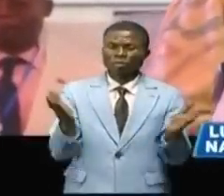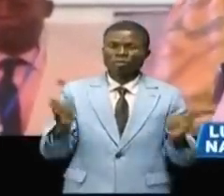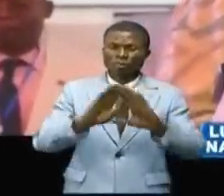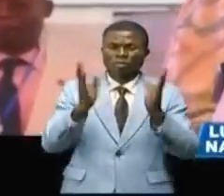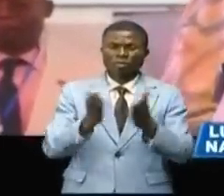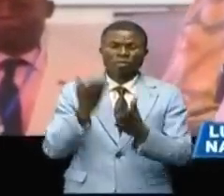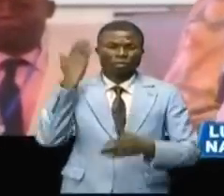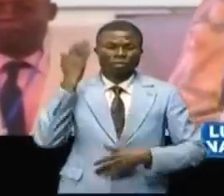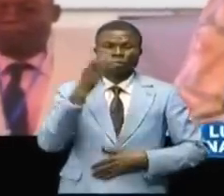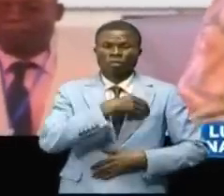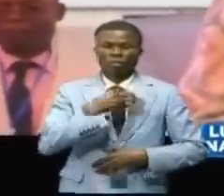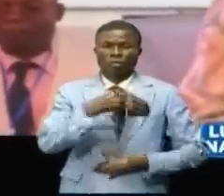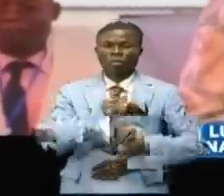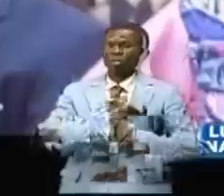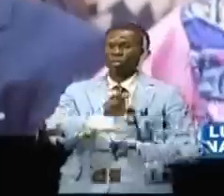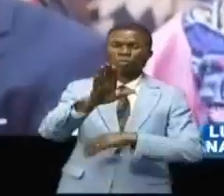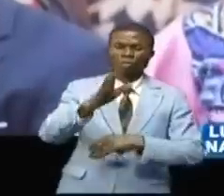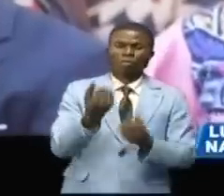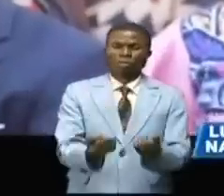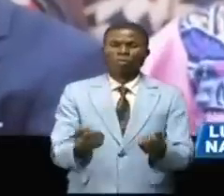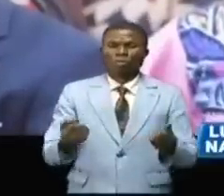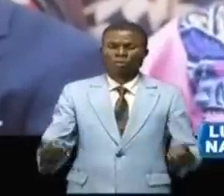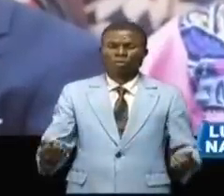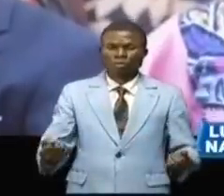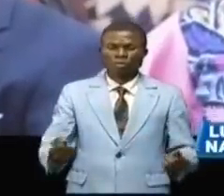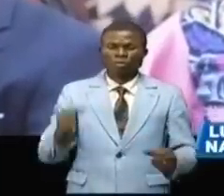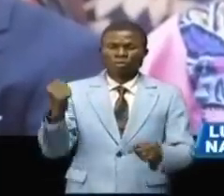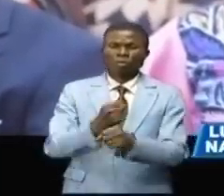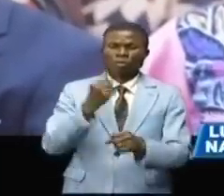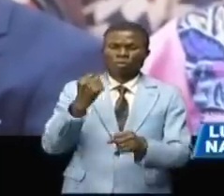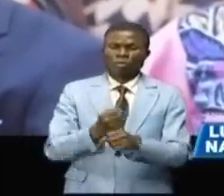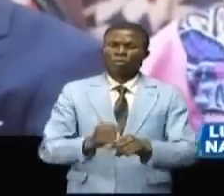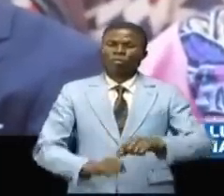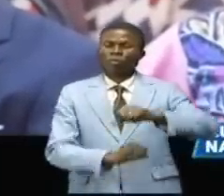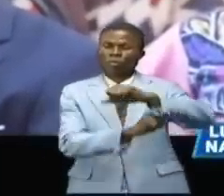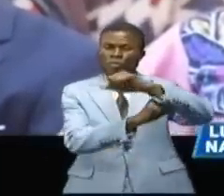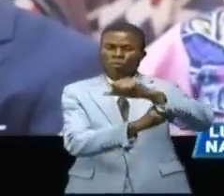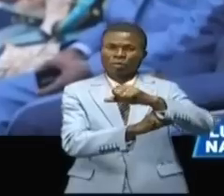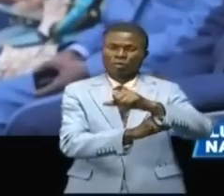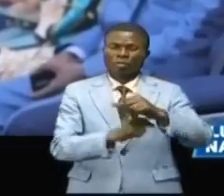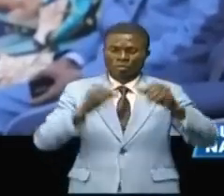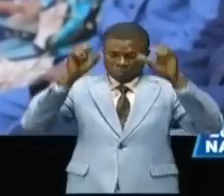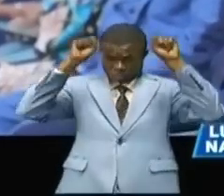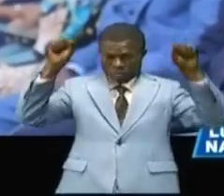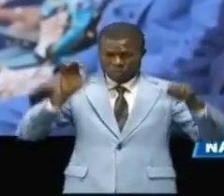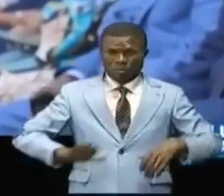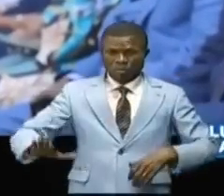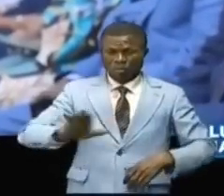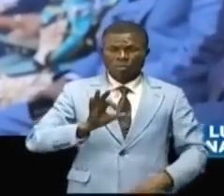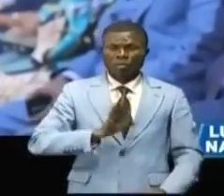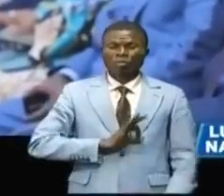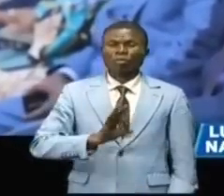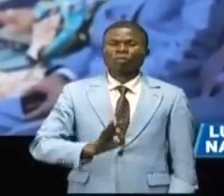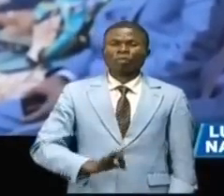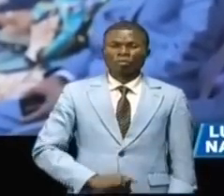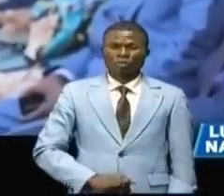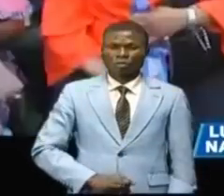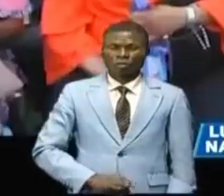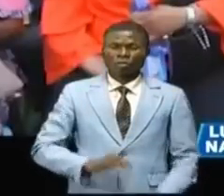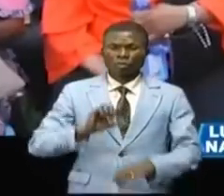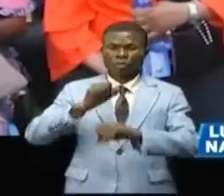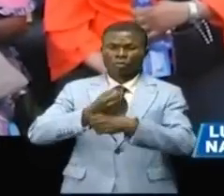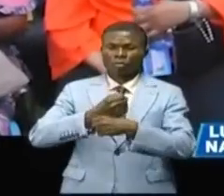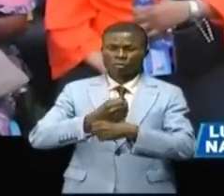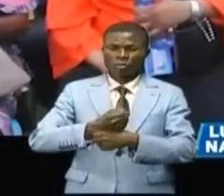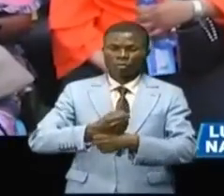parents, d'orienter leurs enfants dans les métiers et soutenir les chefs de l'État, Félix-Antoine Tshisekedi, dans la création